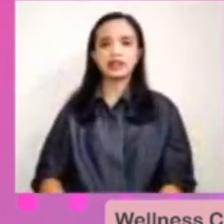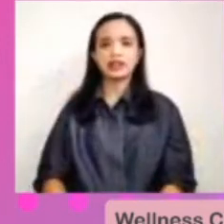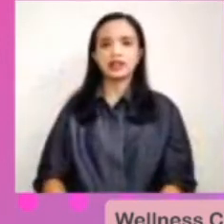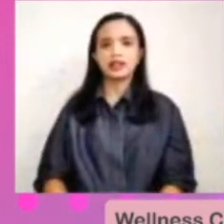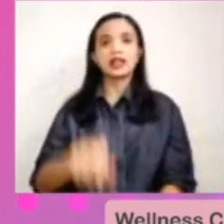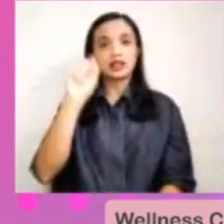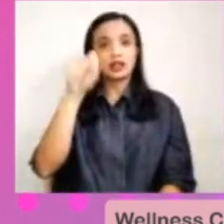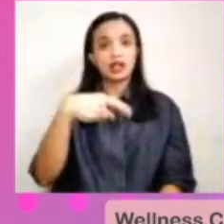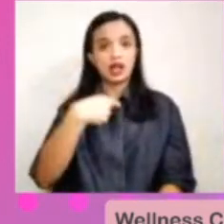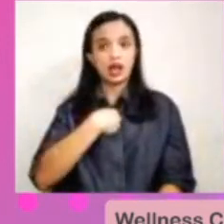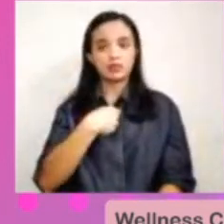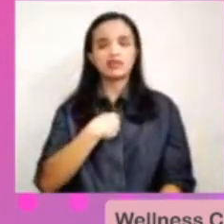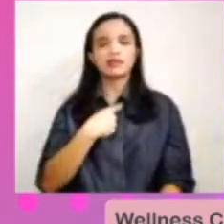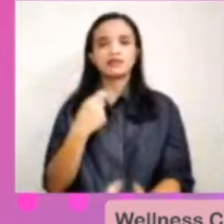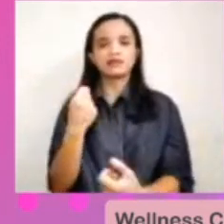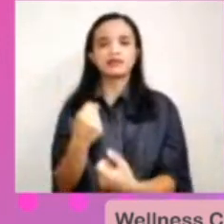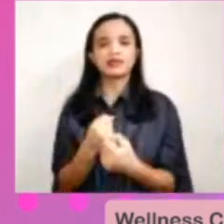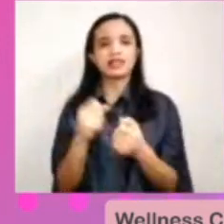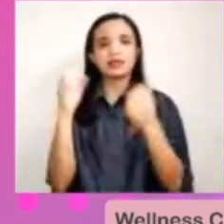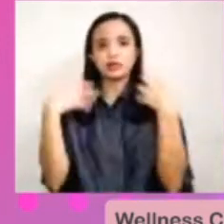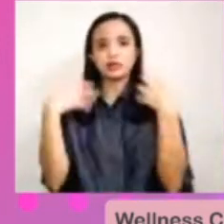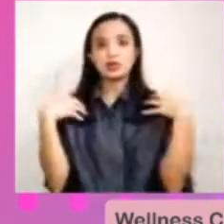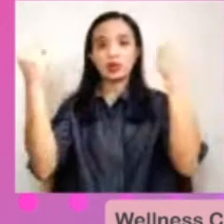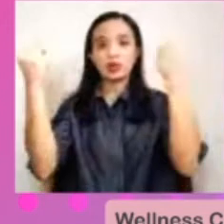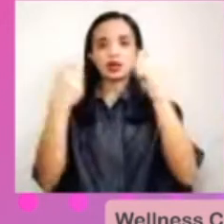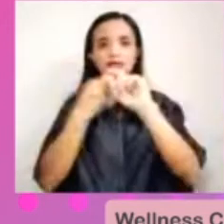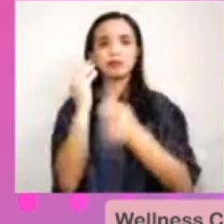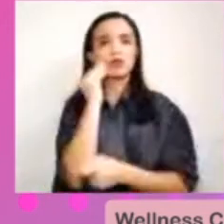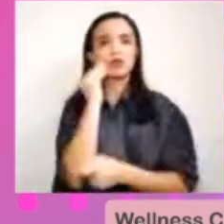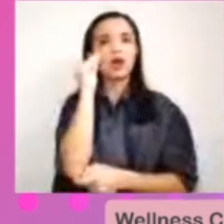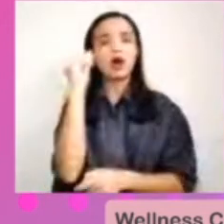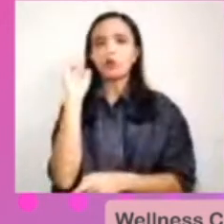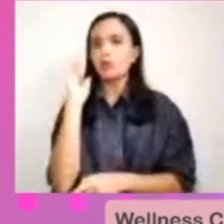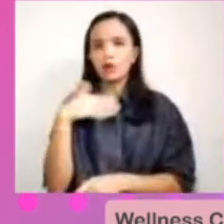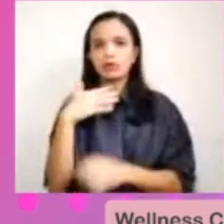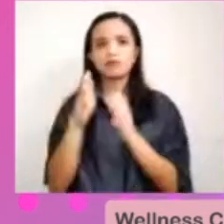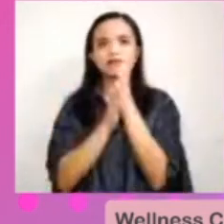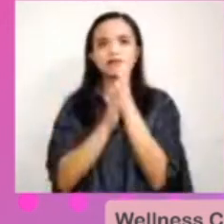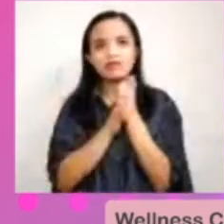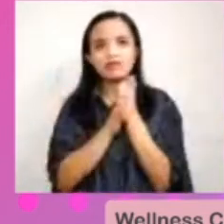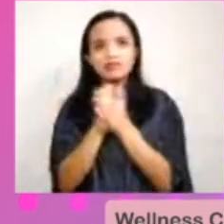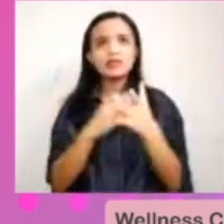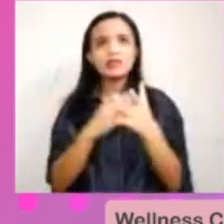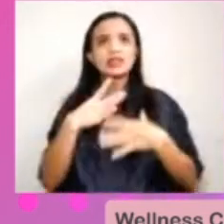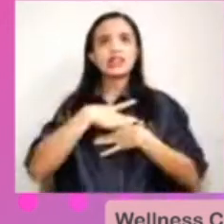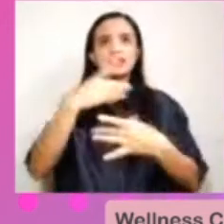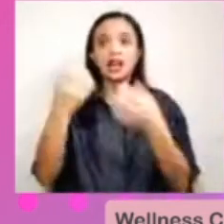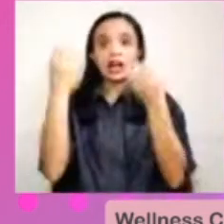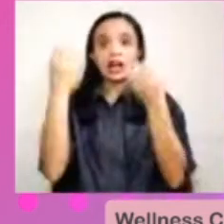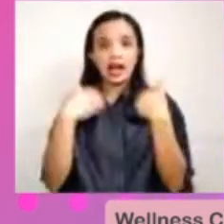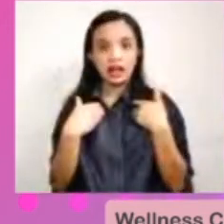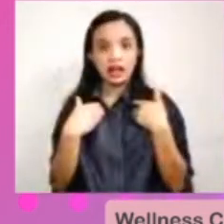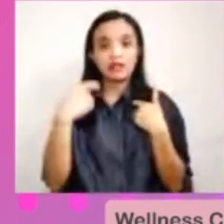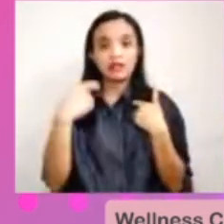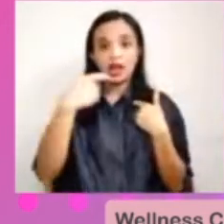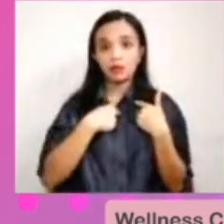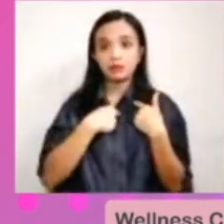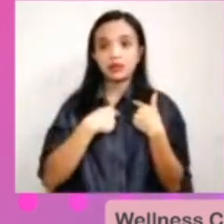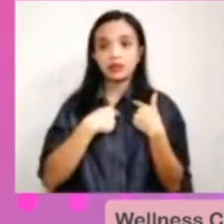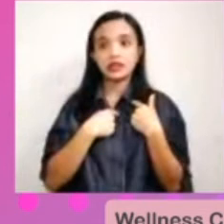ito, pag-uusapan natin ang tungkol sa physical wellness, no? Sino po sa inyo ang nanonood ng Stronger from